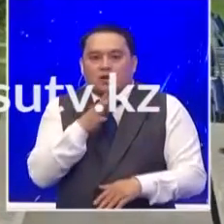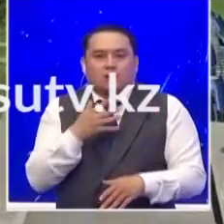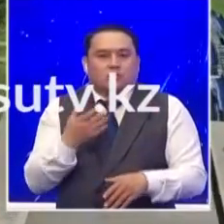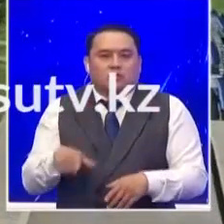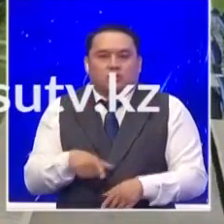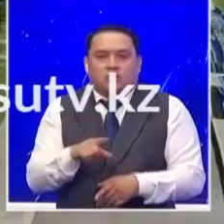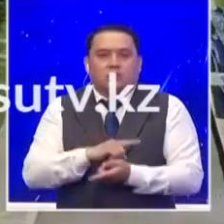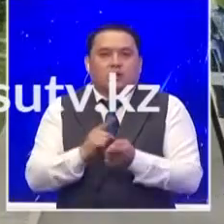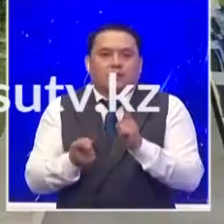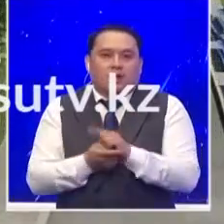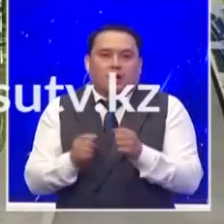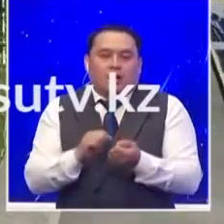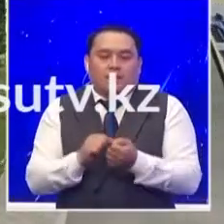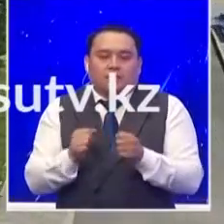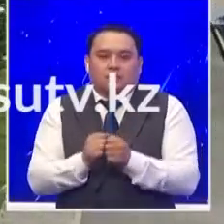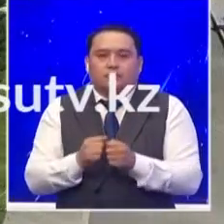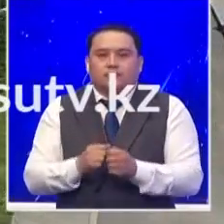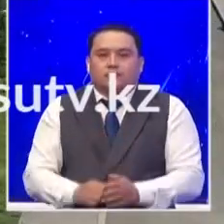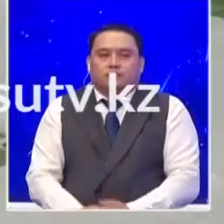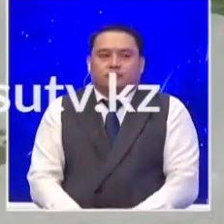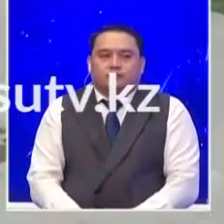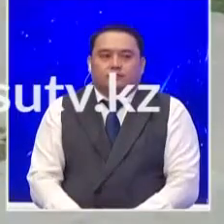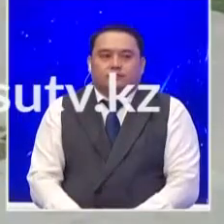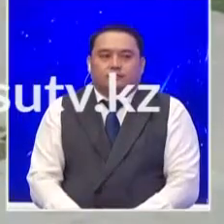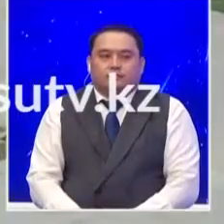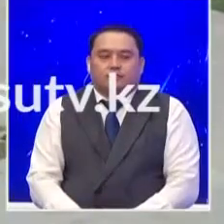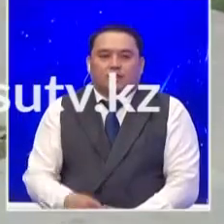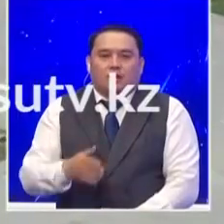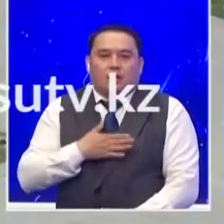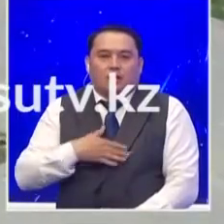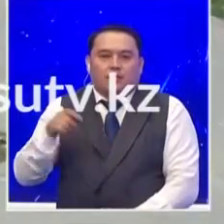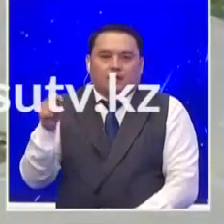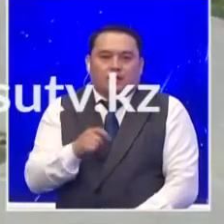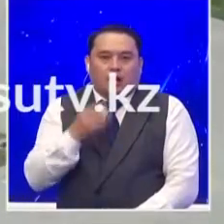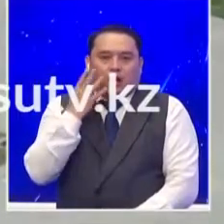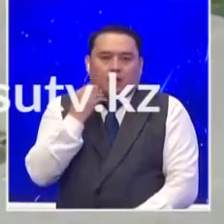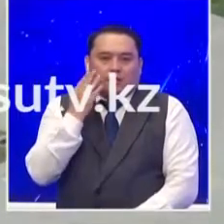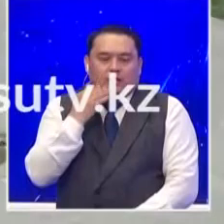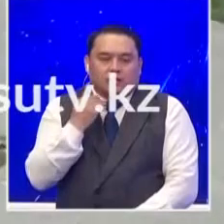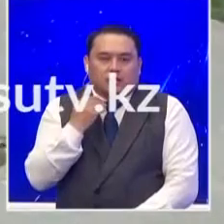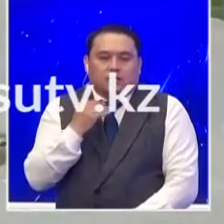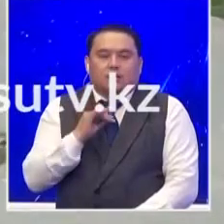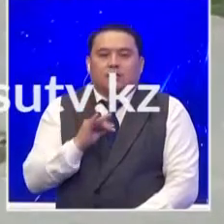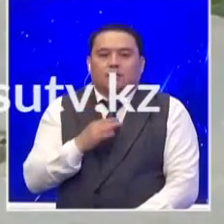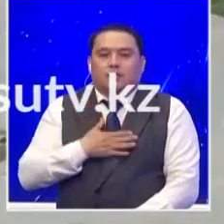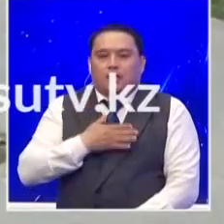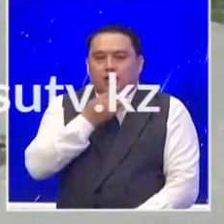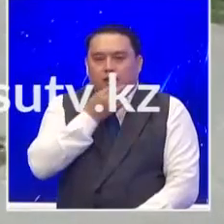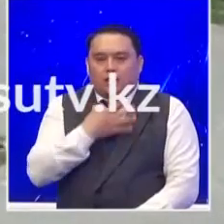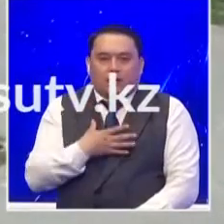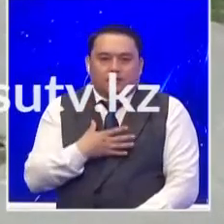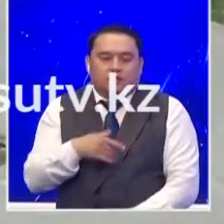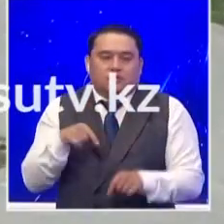уникальную аллею заменяли камни и сухие кустарники. Я сюда приехала с Алматы. Мне очень